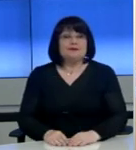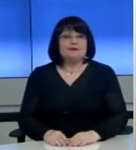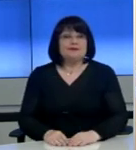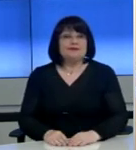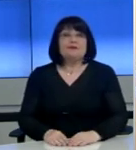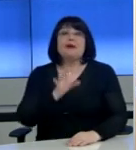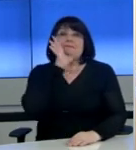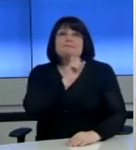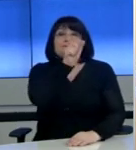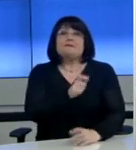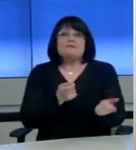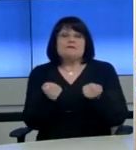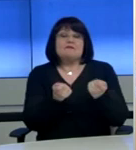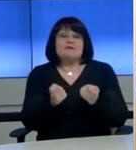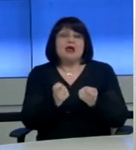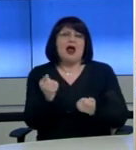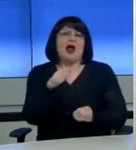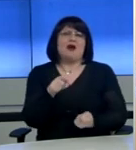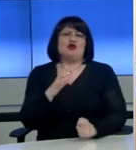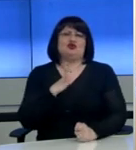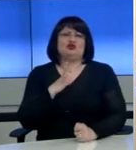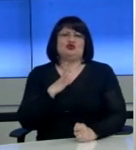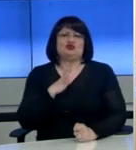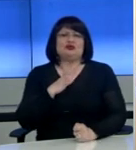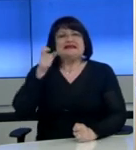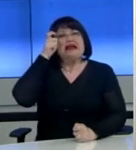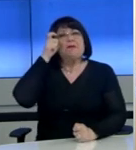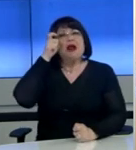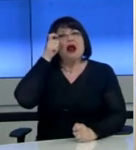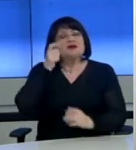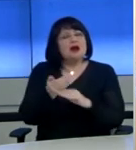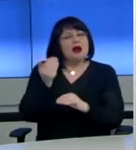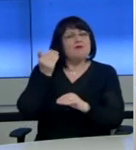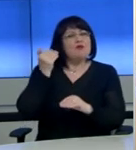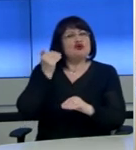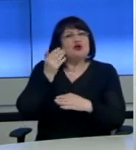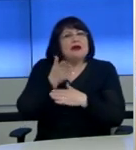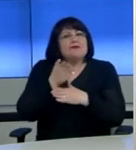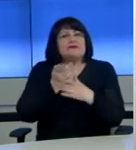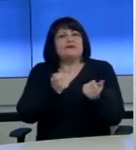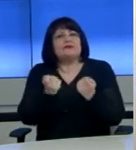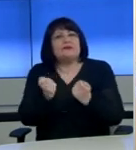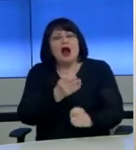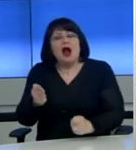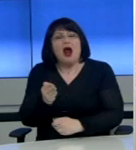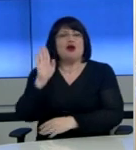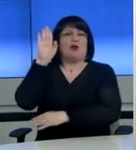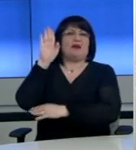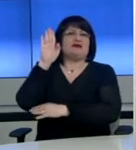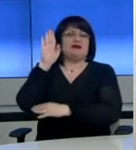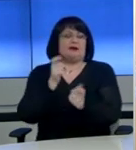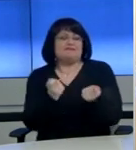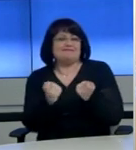πραγματικά κινεί τα νήματα δεν είναι ο ίδιος, αλλά είναι ο κ. Σαμαράς και η ακροδεξιά πτέρυγα του κόμματός